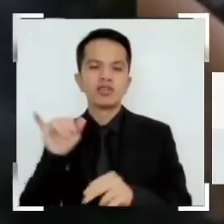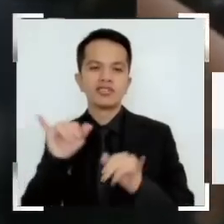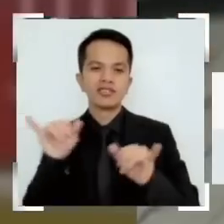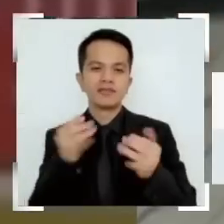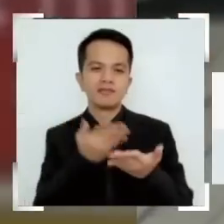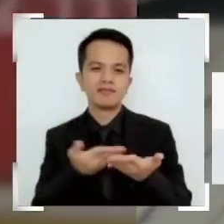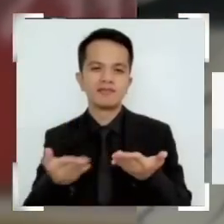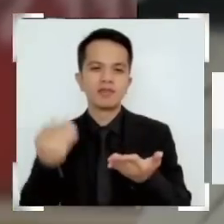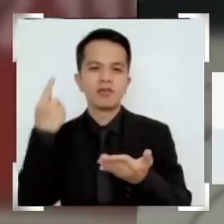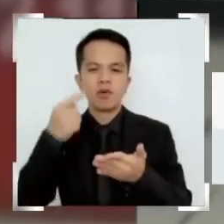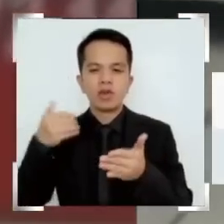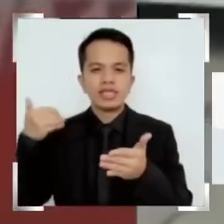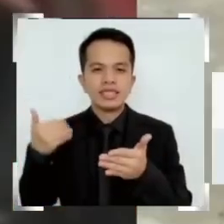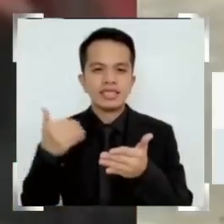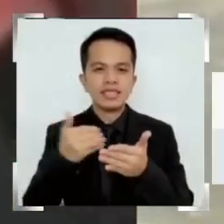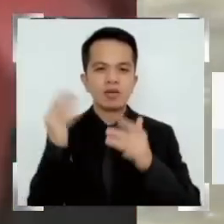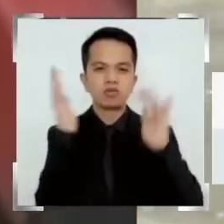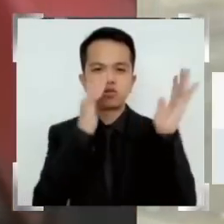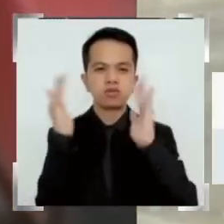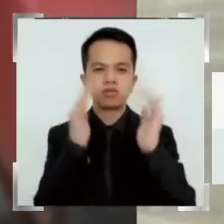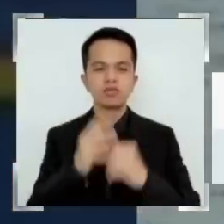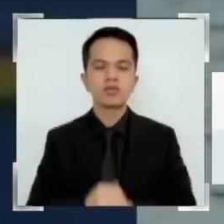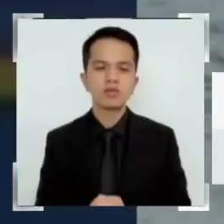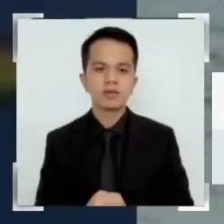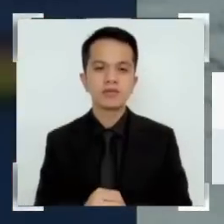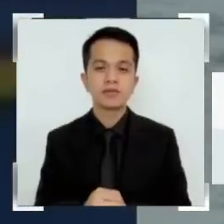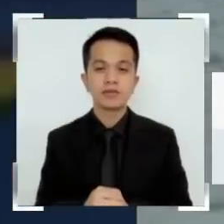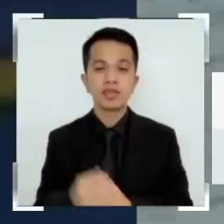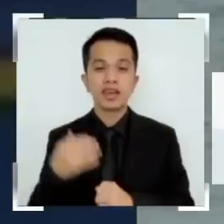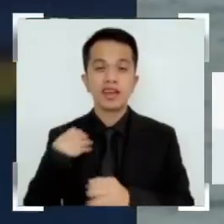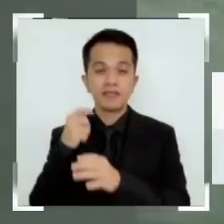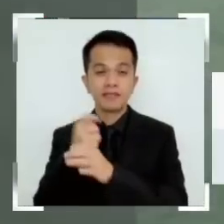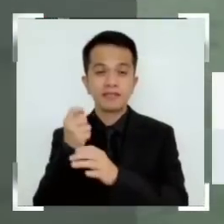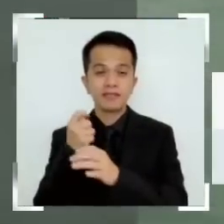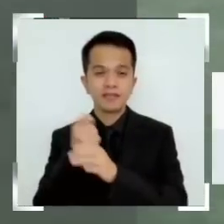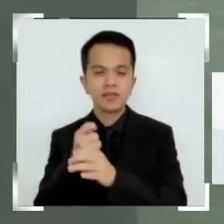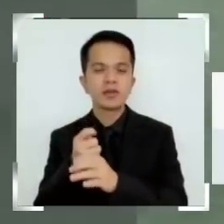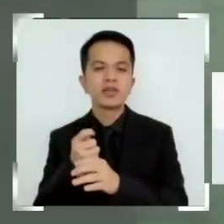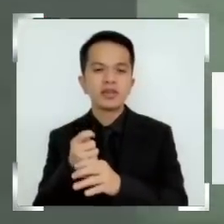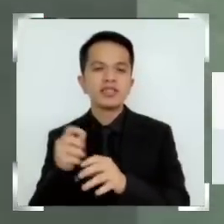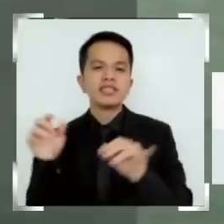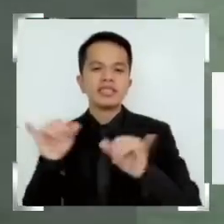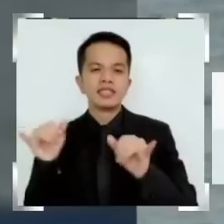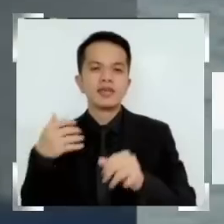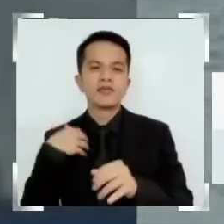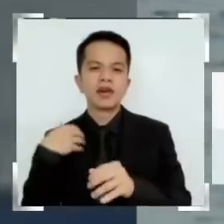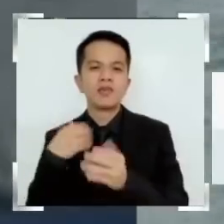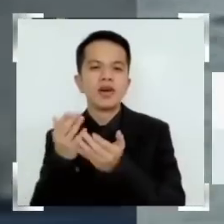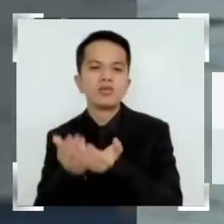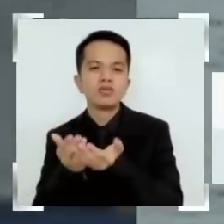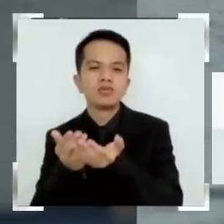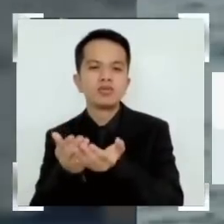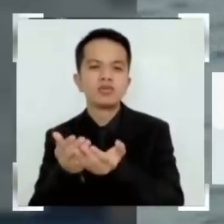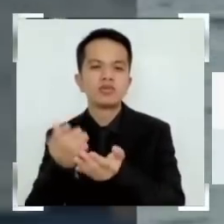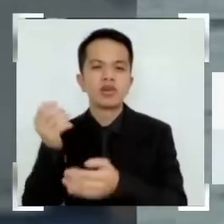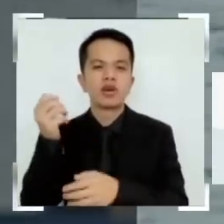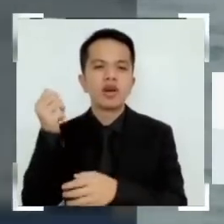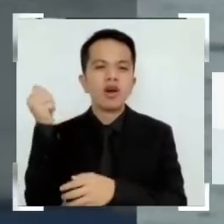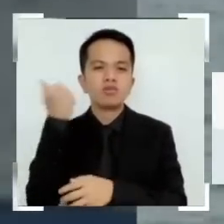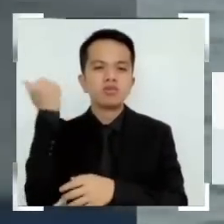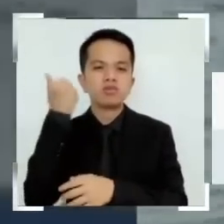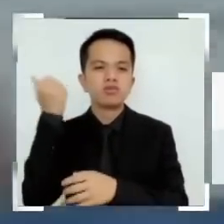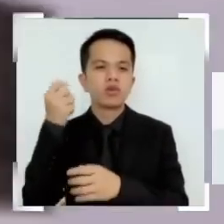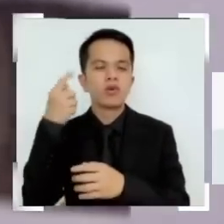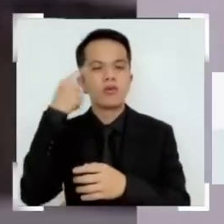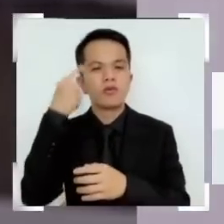bagyo. Bukod sa mga rescue truck, nakaantabay na rin ang kanilang sea ambulance, maging mga gamit para sa search and rescue